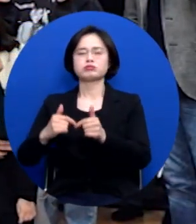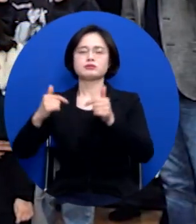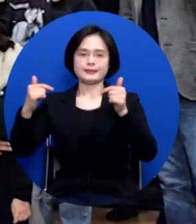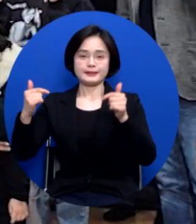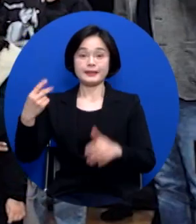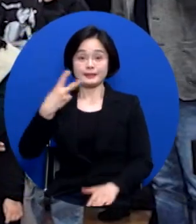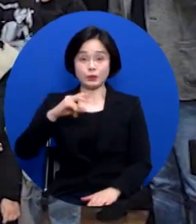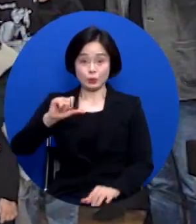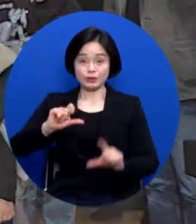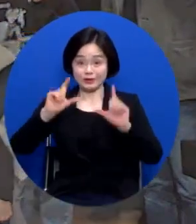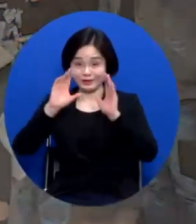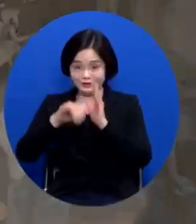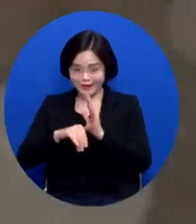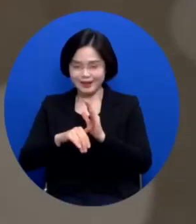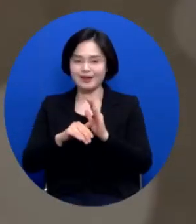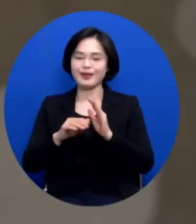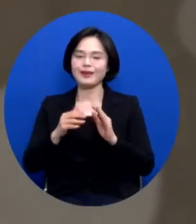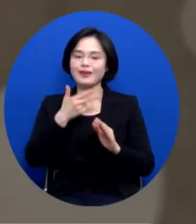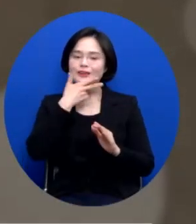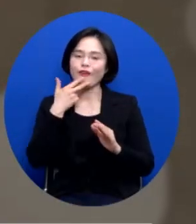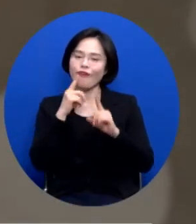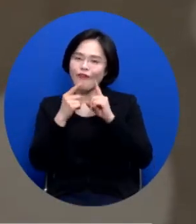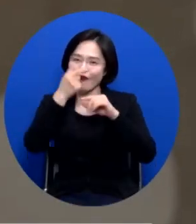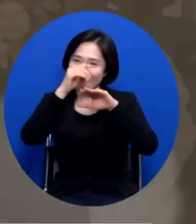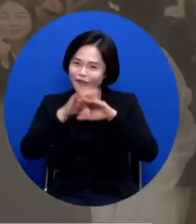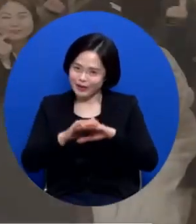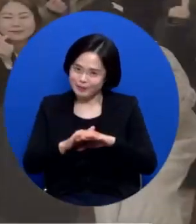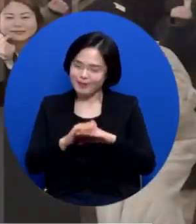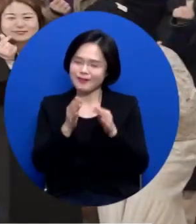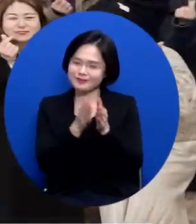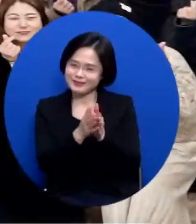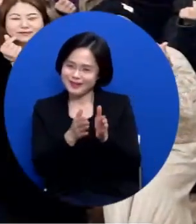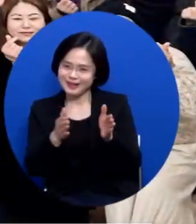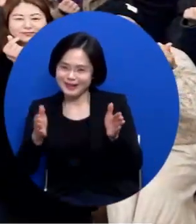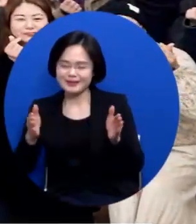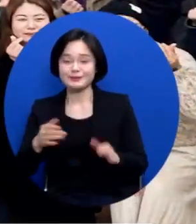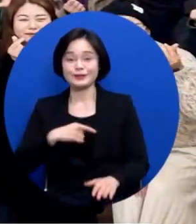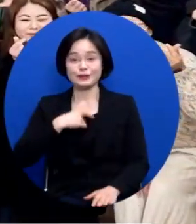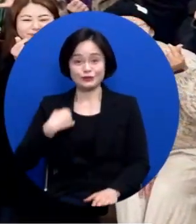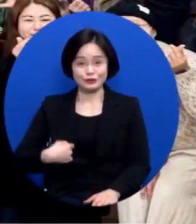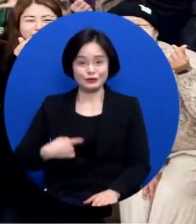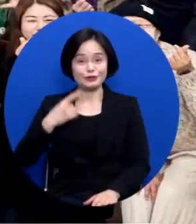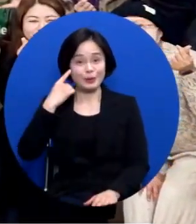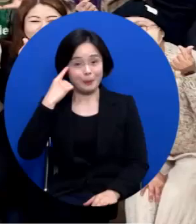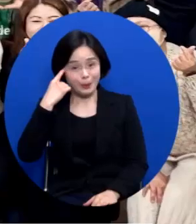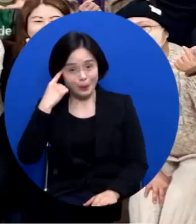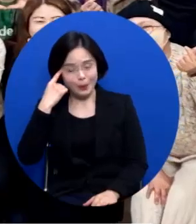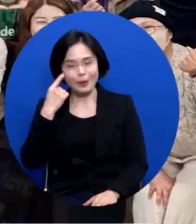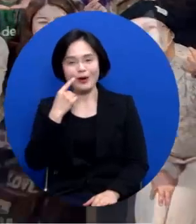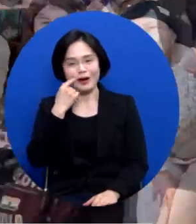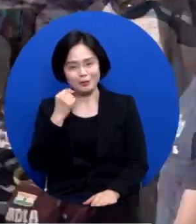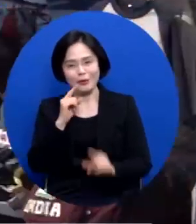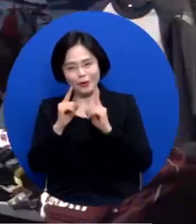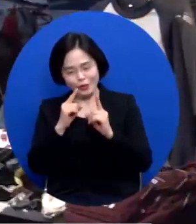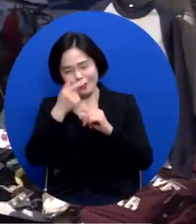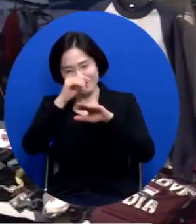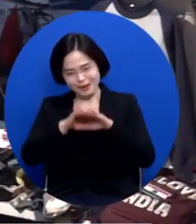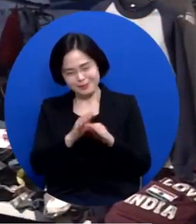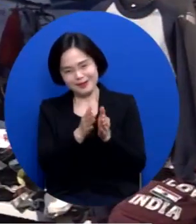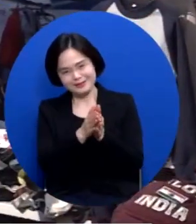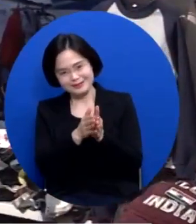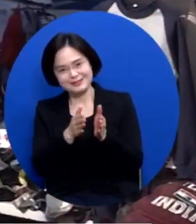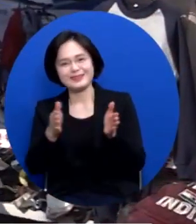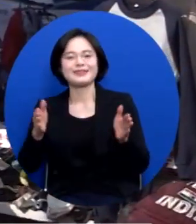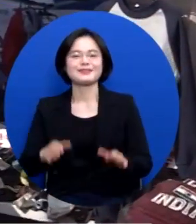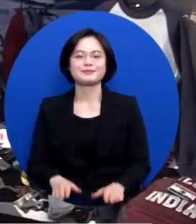예배 창립을 시작으로 중국과 일본, 몽골 등 민족과 언어별 예배가 세워졌고 다문화 공동체